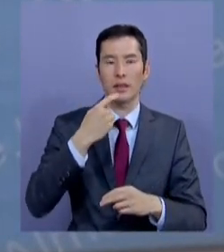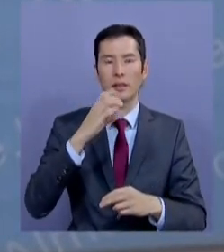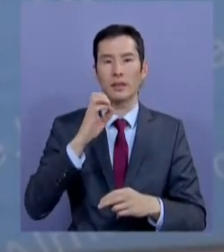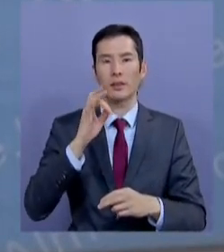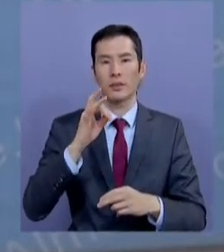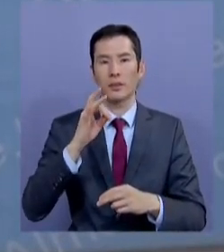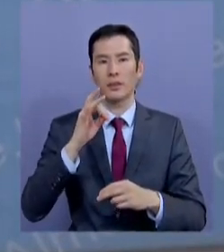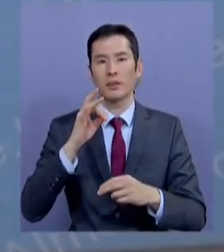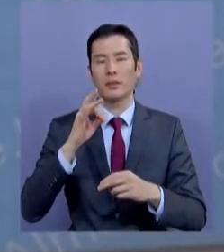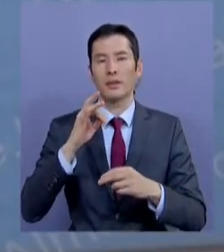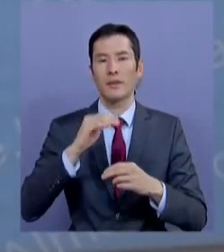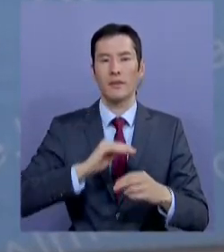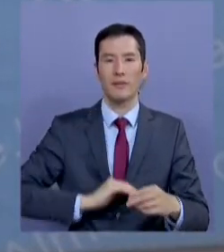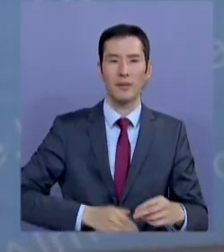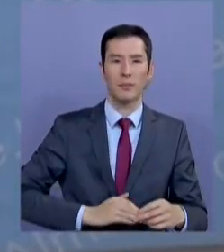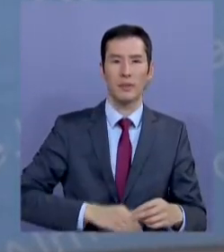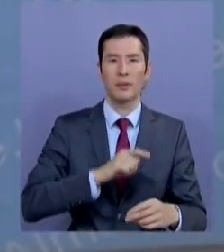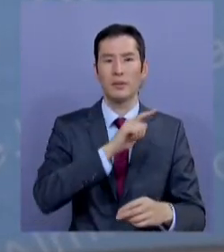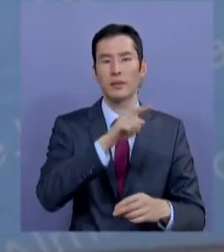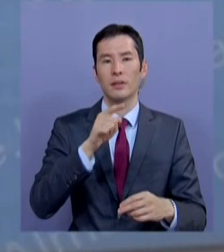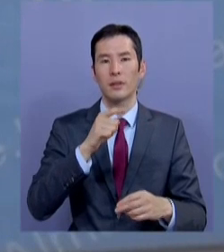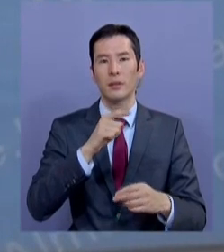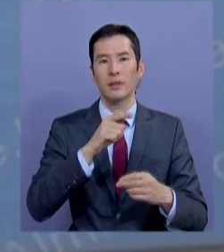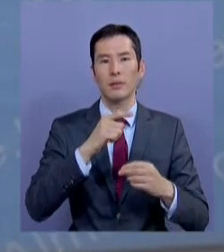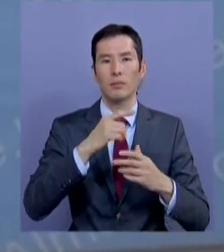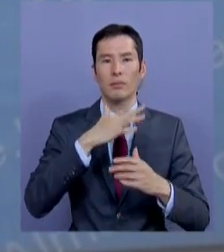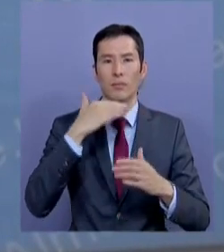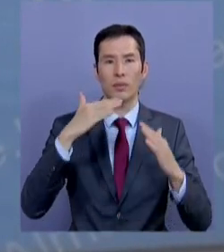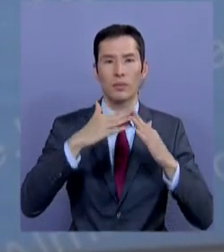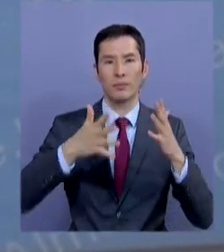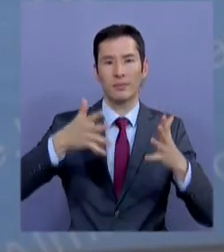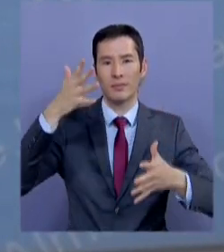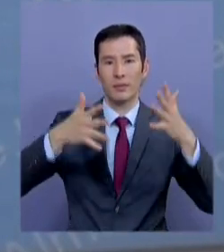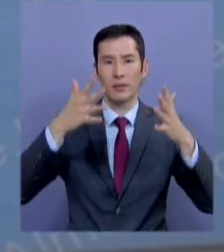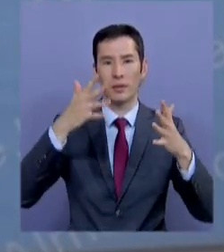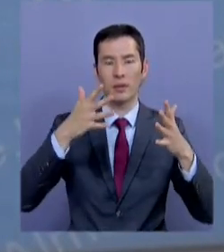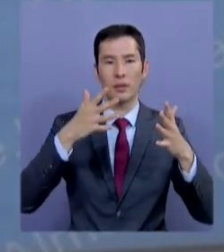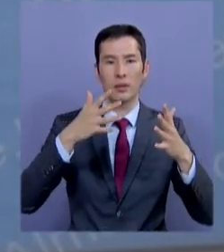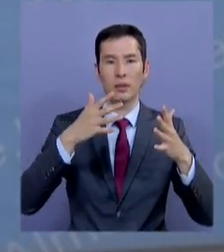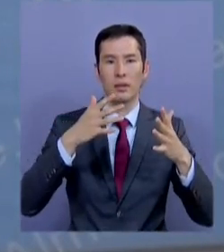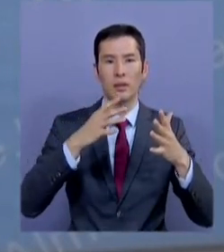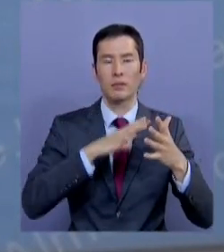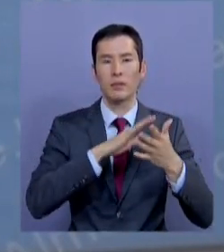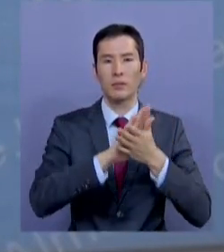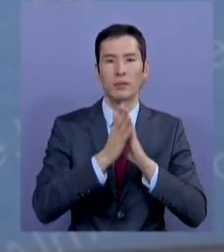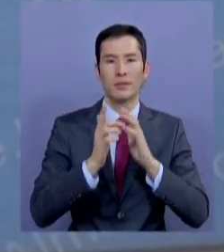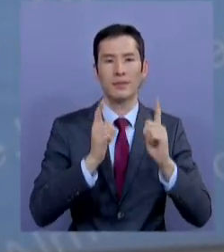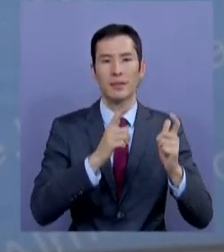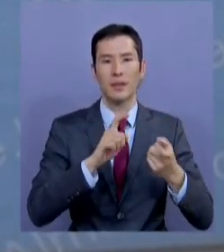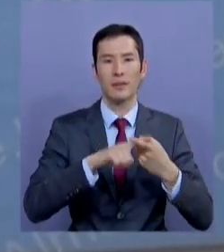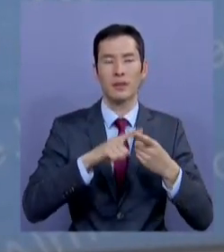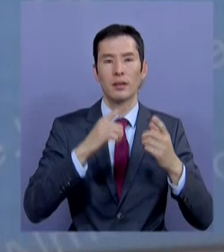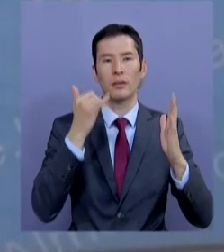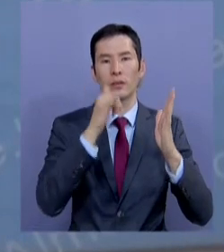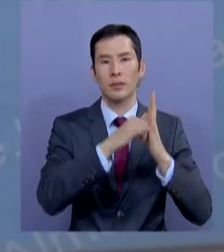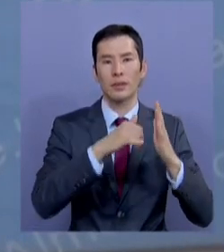сектордегі жеке фирмалардың өкілдері мен көпқабатты үйлердің тұрғындарының арасында келіссөздер жүргізу арқылы